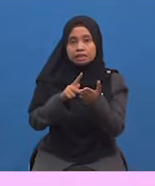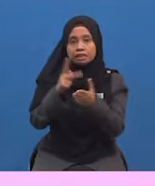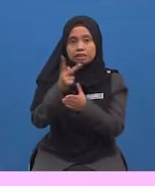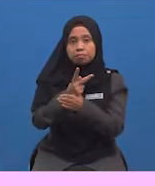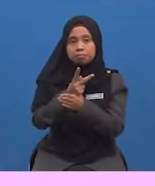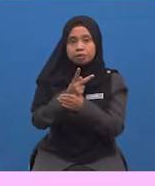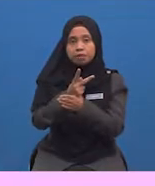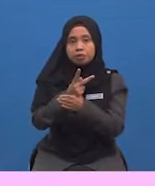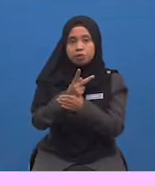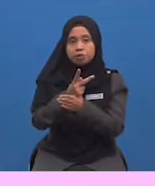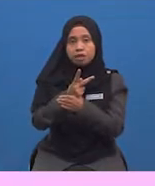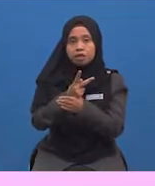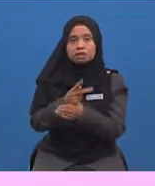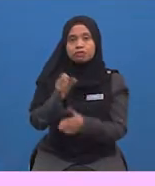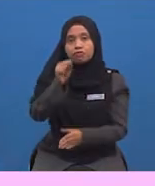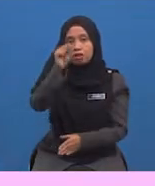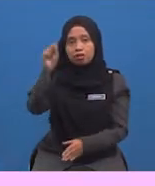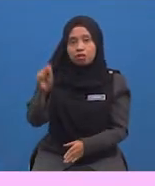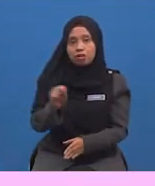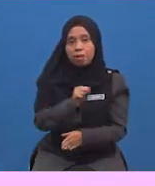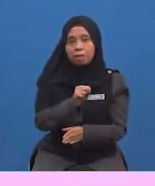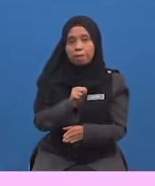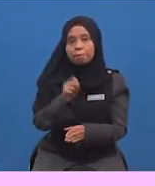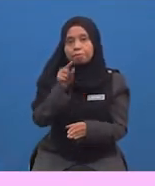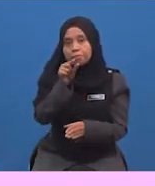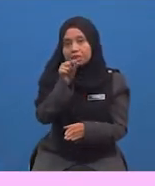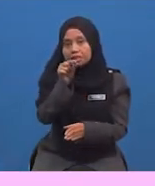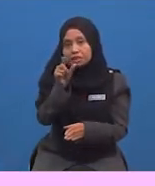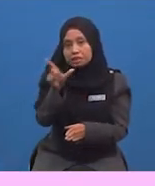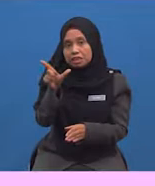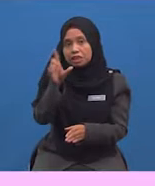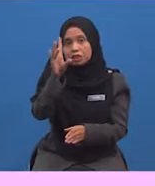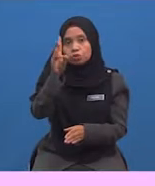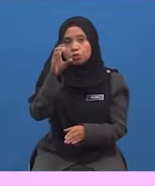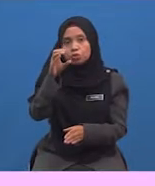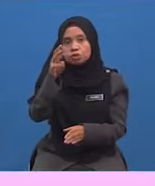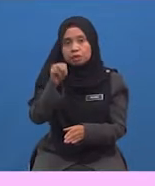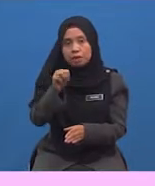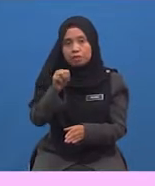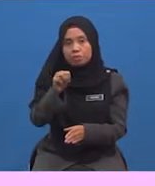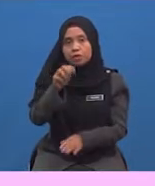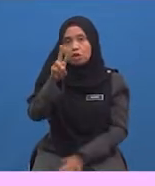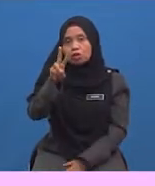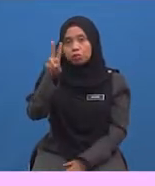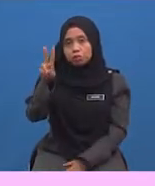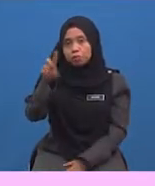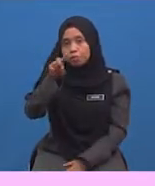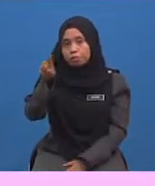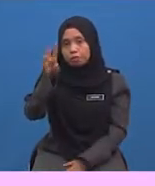hemisfera berjejari 5 cm. Guna pi sama dengan 22/7.